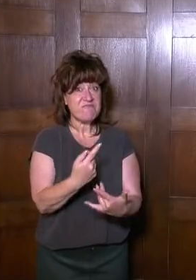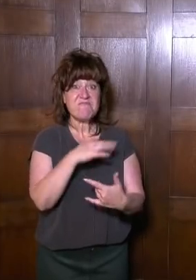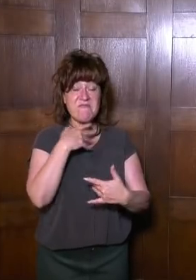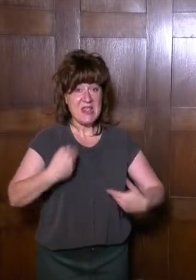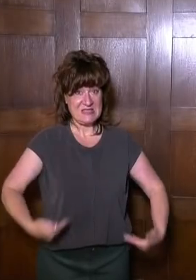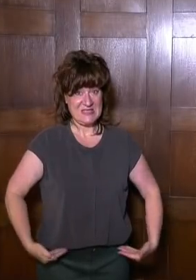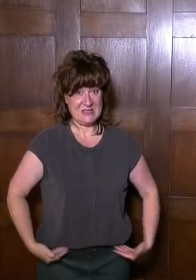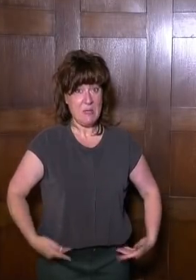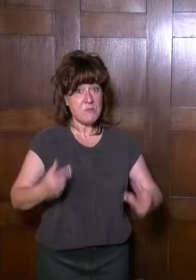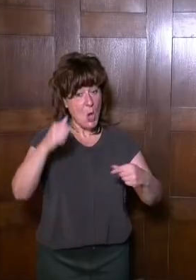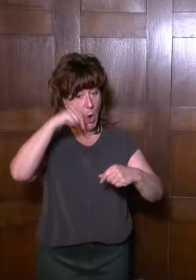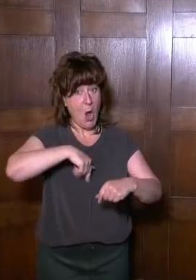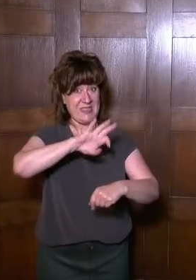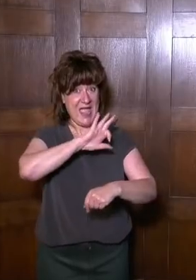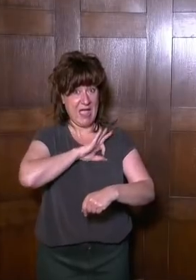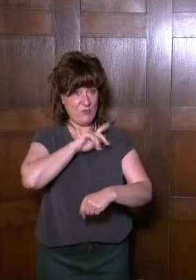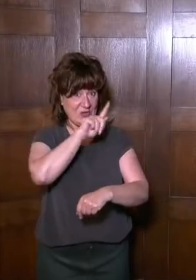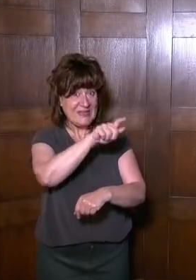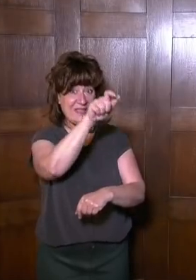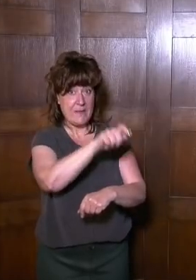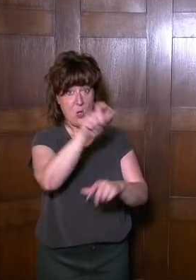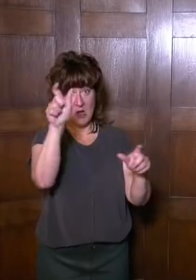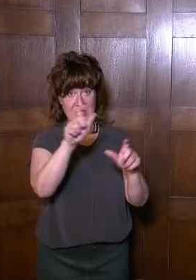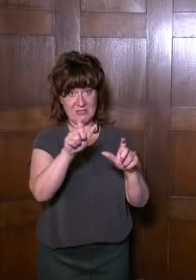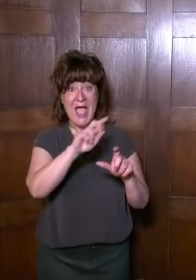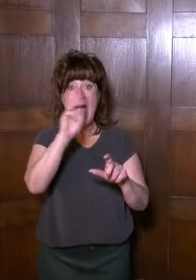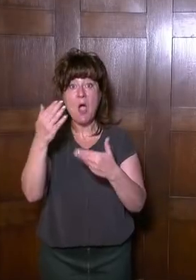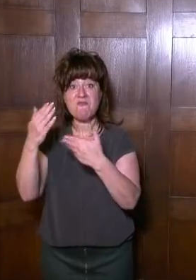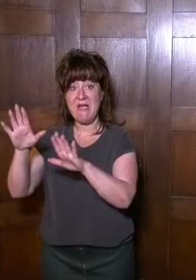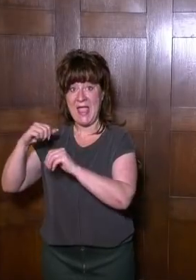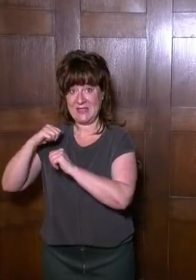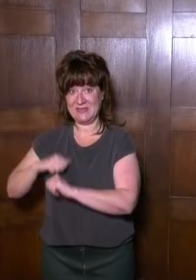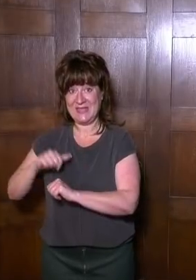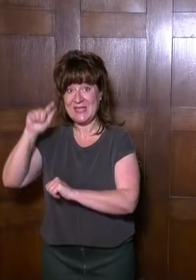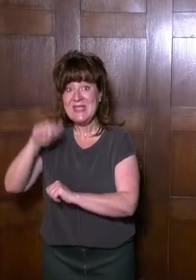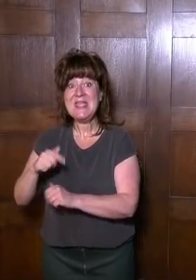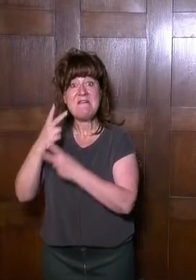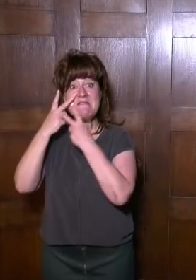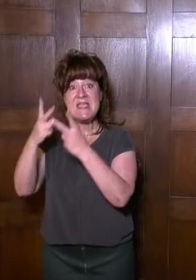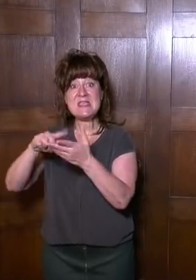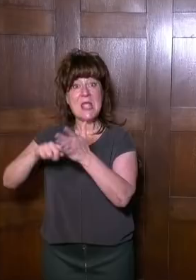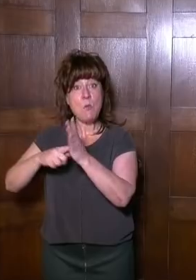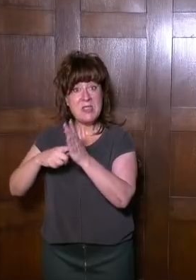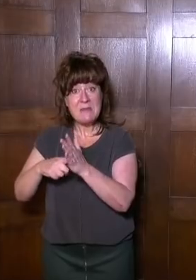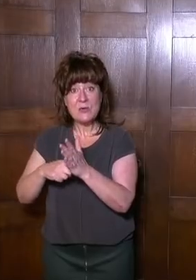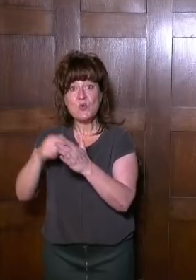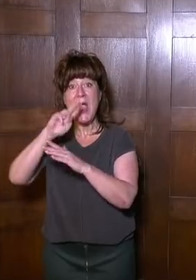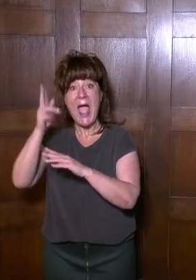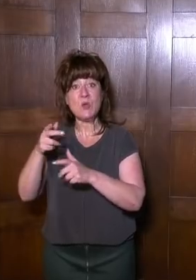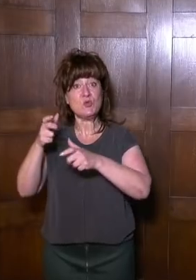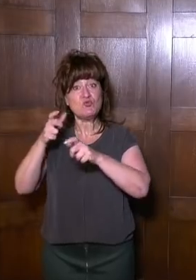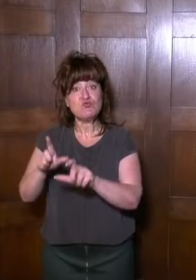haben, ist auch eine Leistung dieser Bürgergesellschaft. Auch aller freien Träger, die hier wichtige Multiplikatoren sind, auch diese